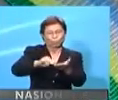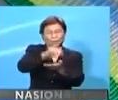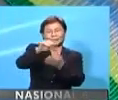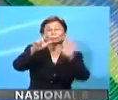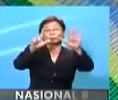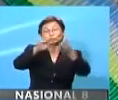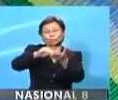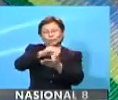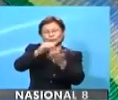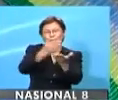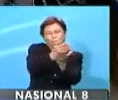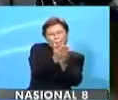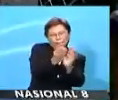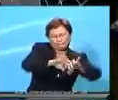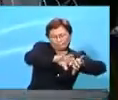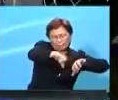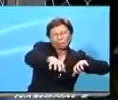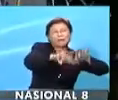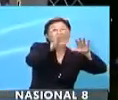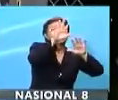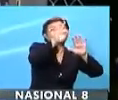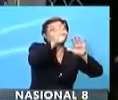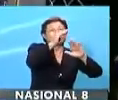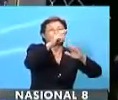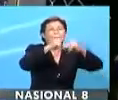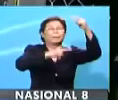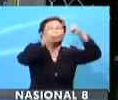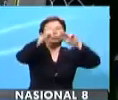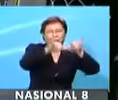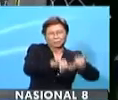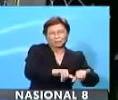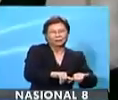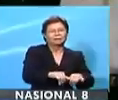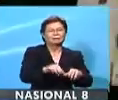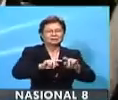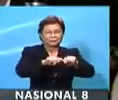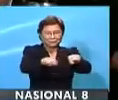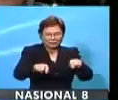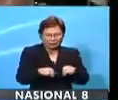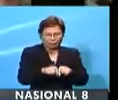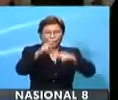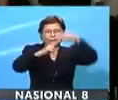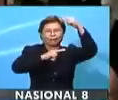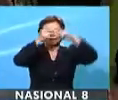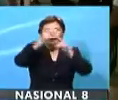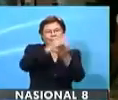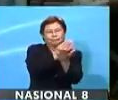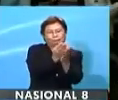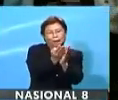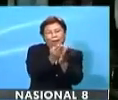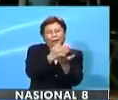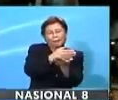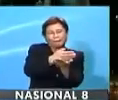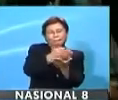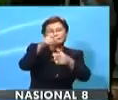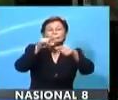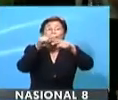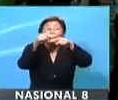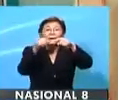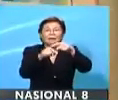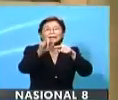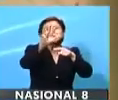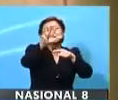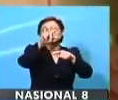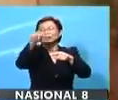tersebut dipecahkan kepada 9 bangunan penginapan. Dan posisi bangunan tersebut dibahagikan pula kepada 3 zon